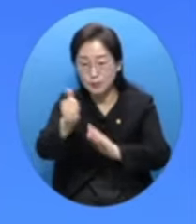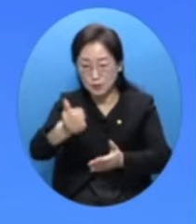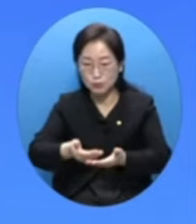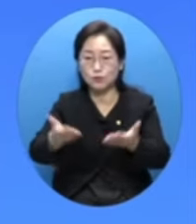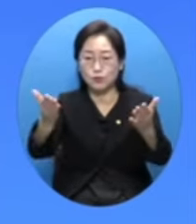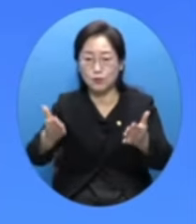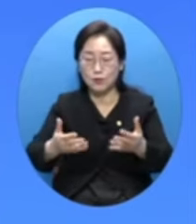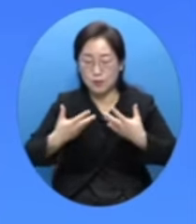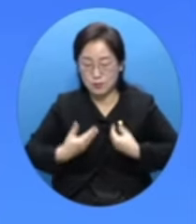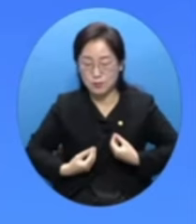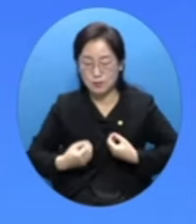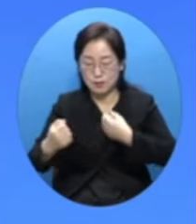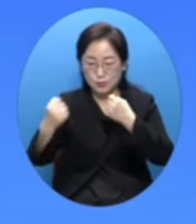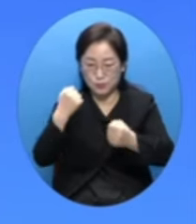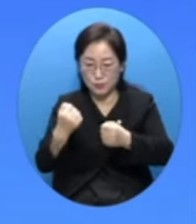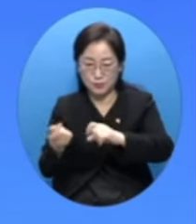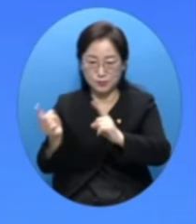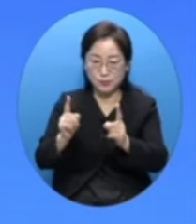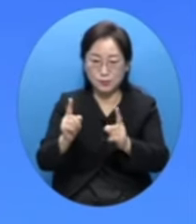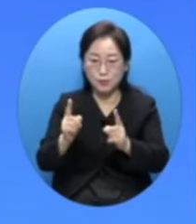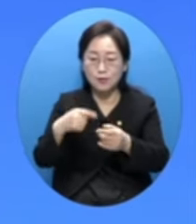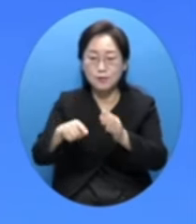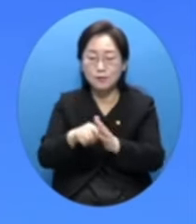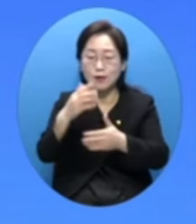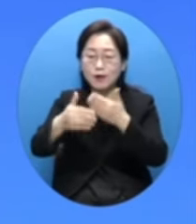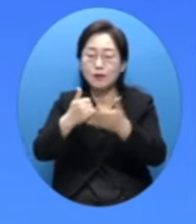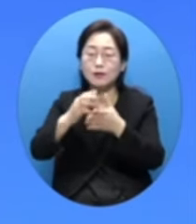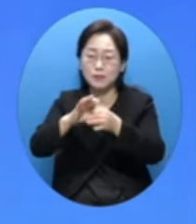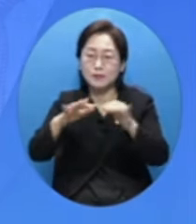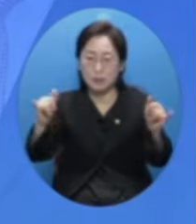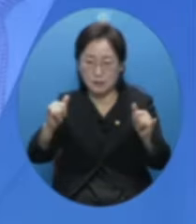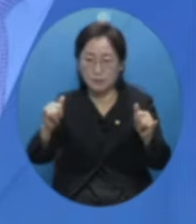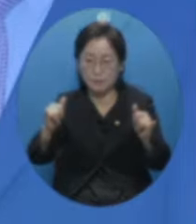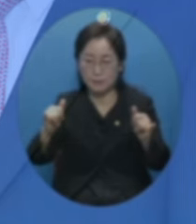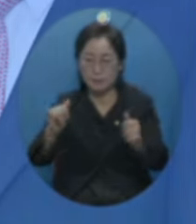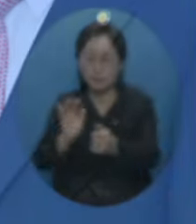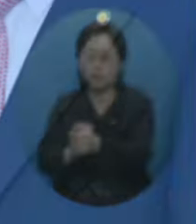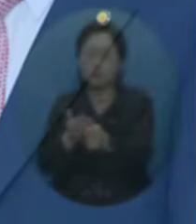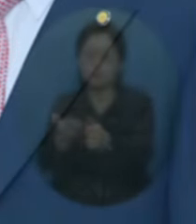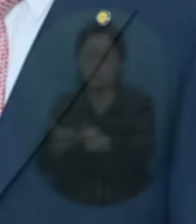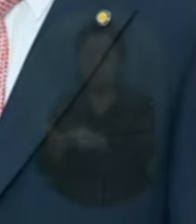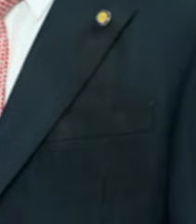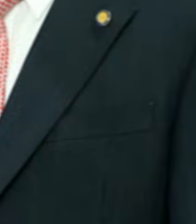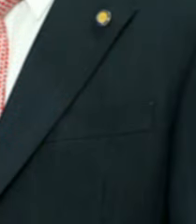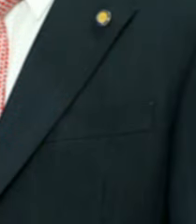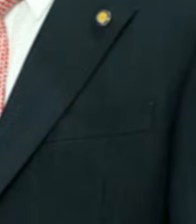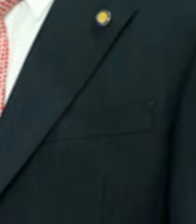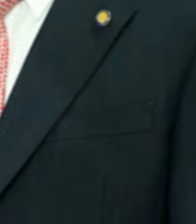저들을 절서 일으키는 하나님의 사람으로 우리 모두가 쓰임받아야 될 줄로 믿습니다